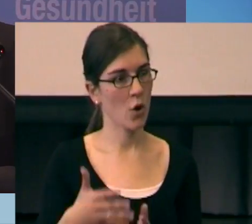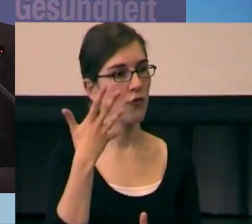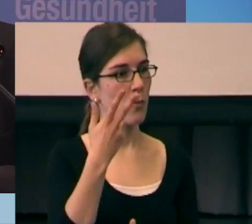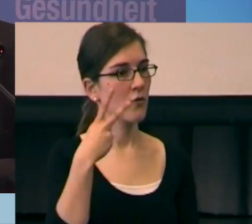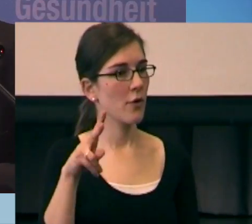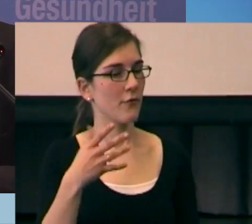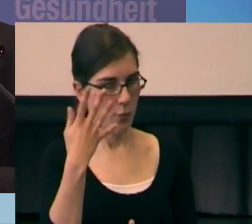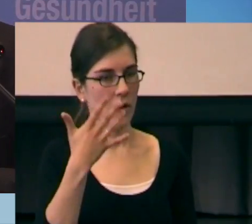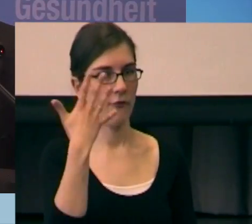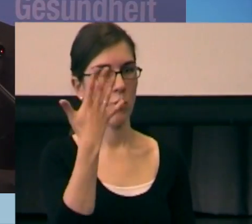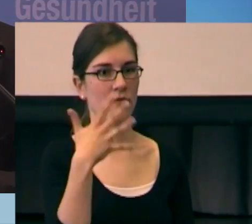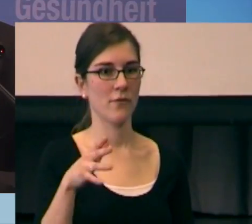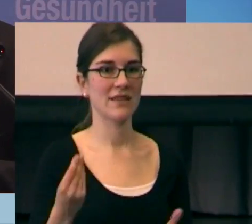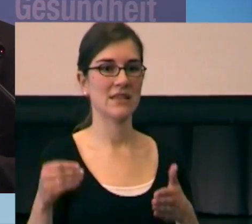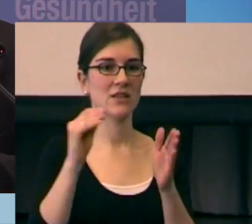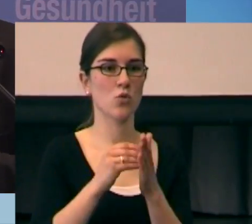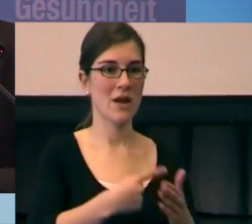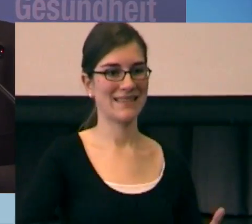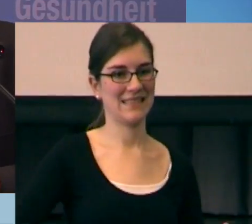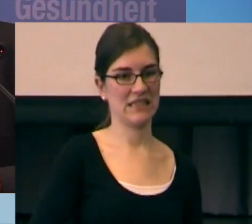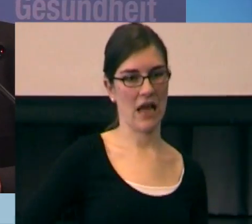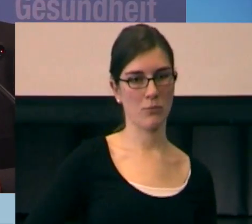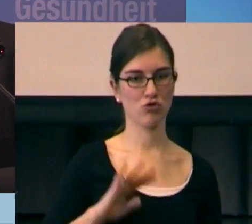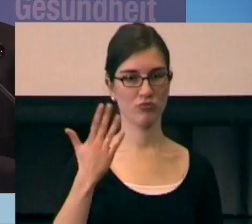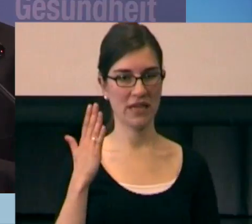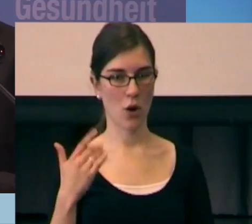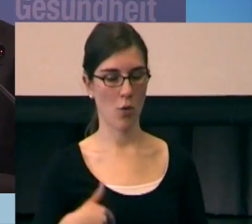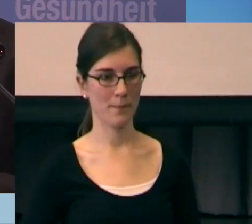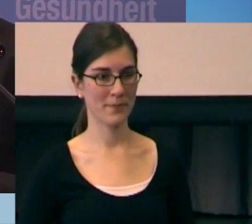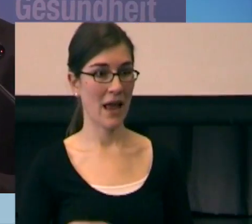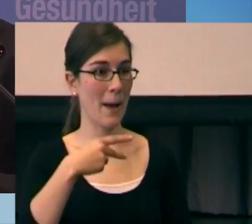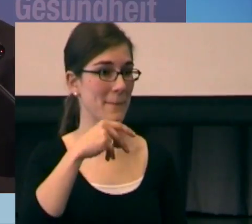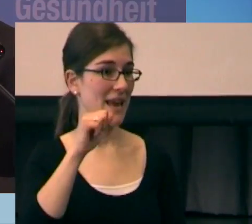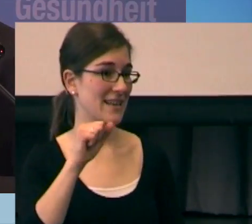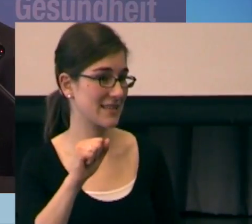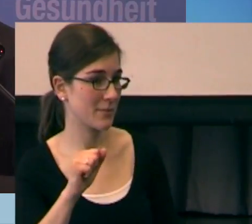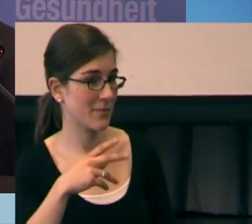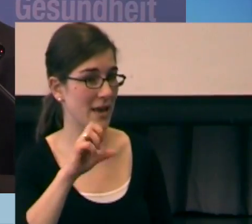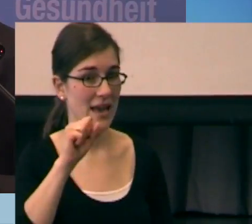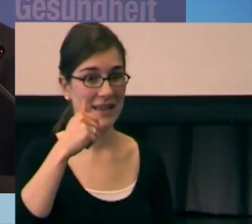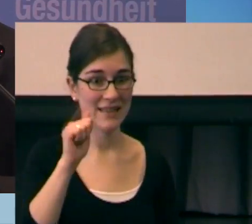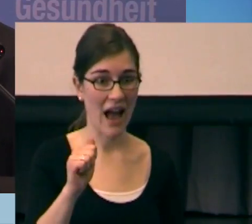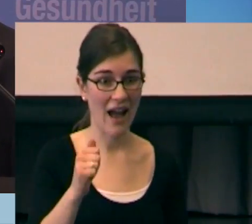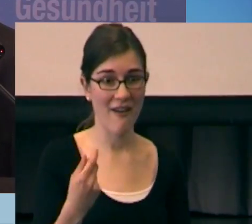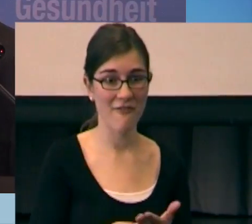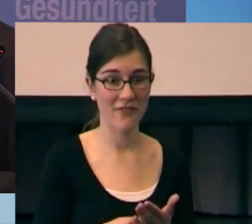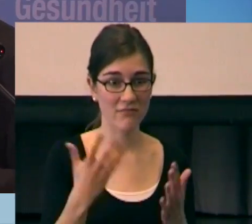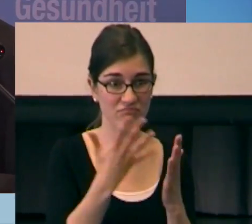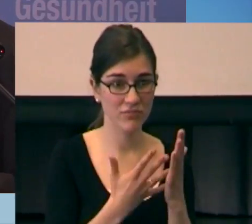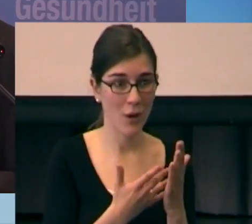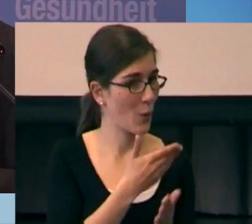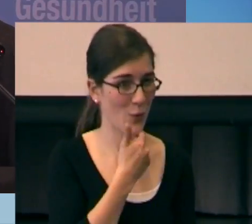Darmspiegelung. Das war es. Der PSA-Wert ist nicht Bestandteil dieser Vorsorgeuntersuchung.